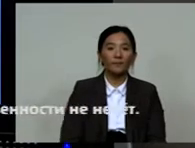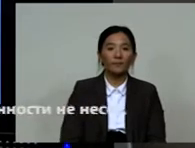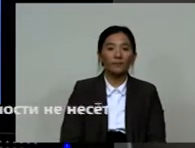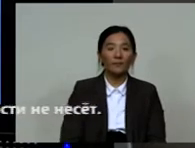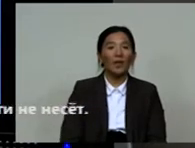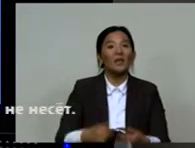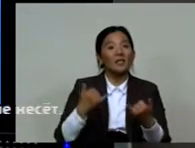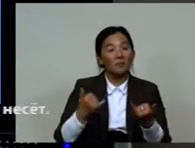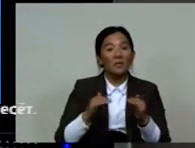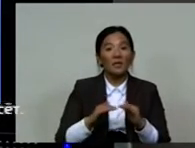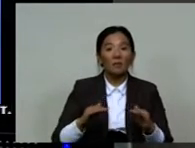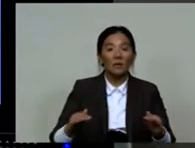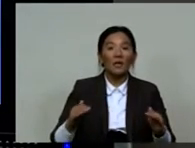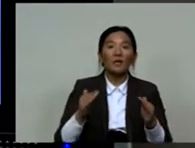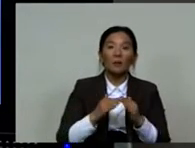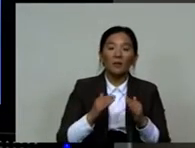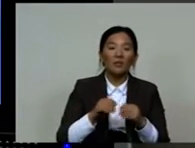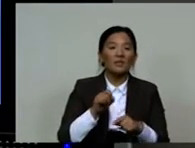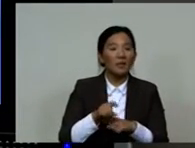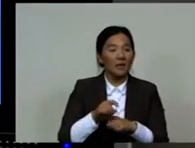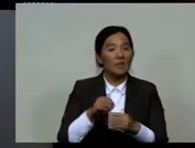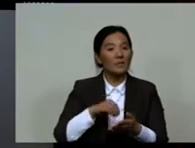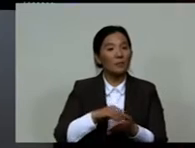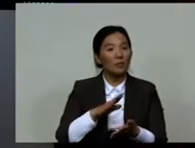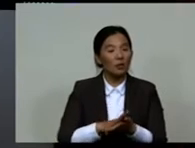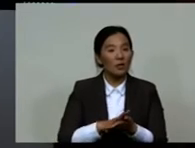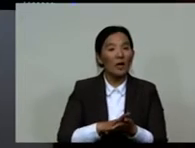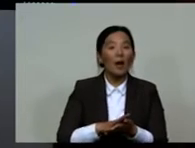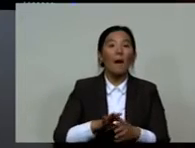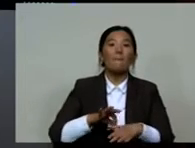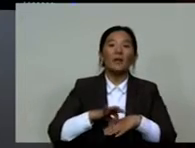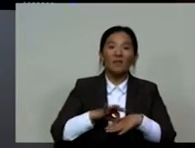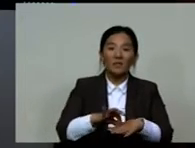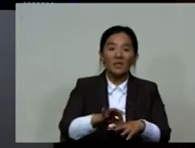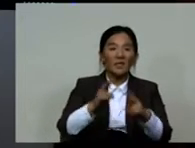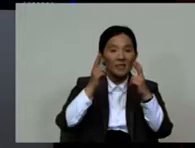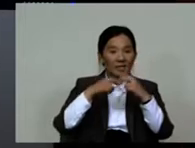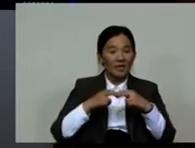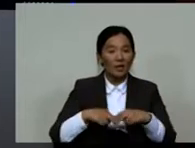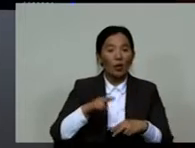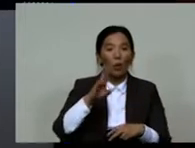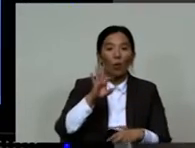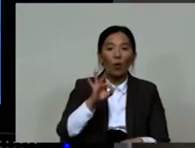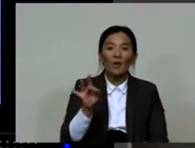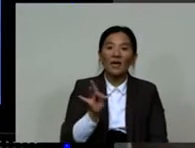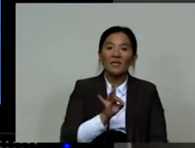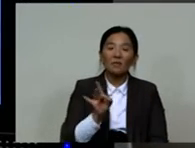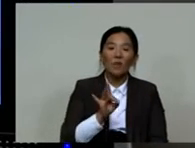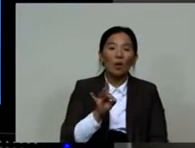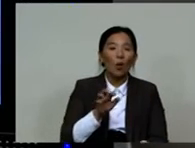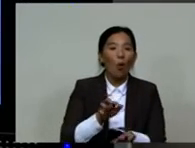А теперь, ребят, запишите домашнее задание. Провести исследование по размеру обуви